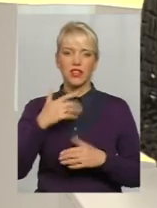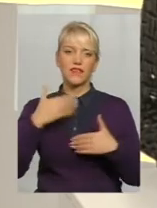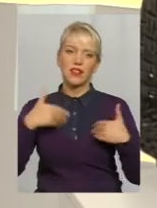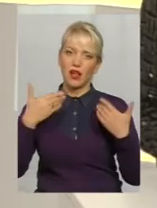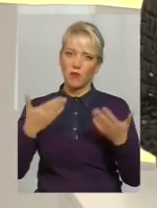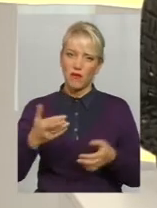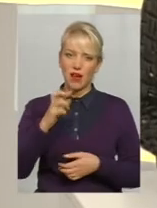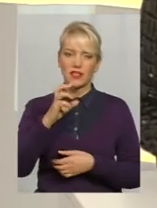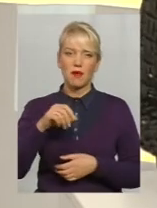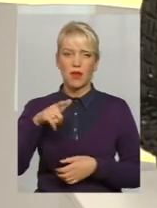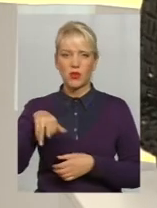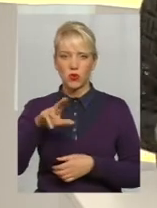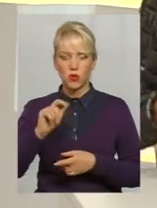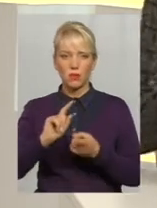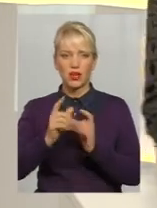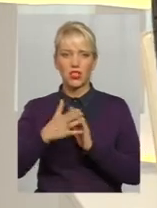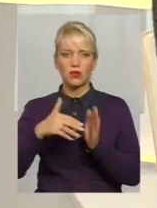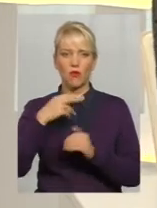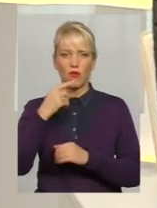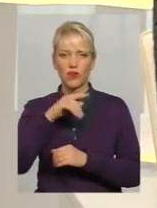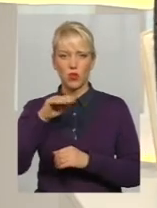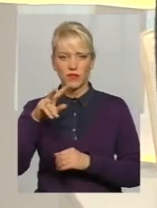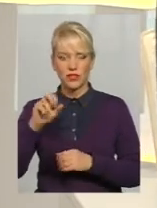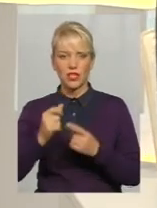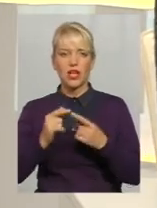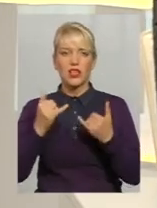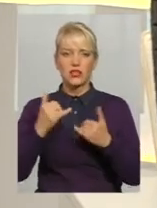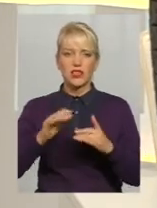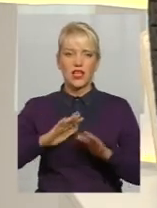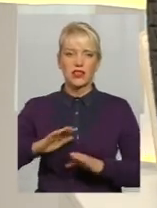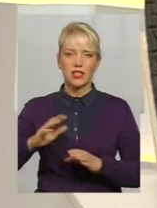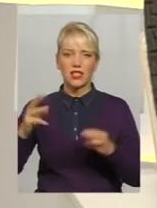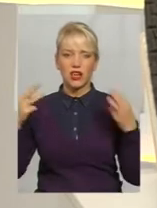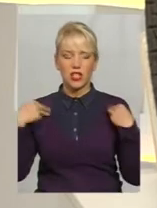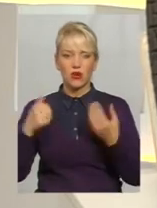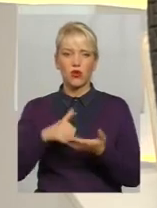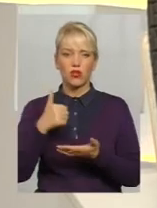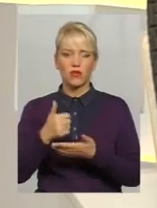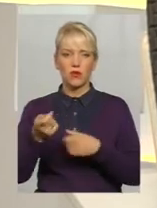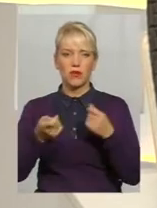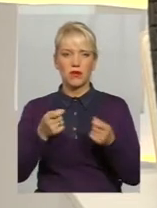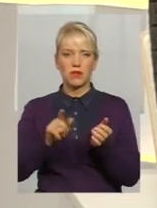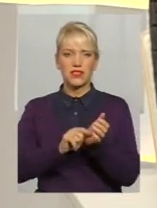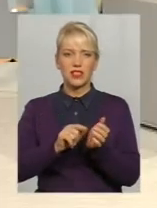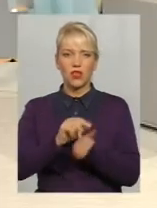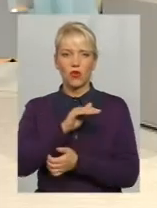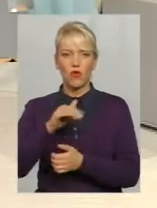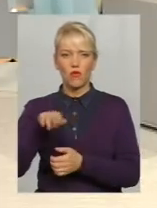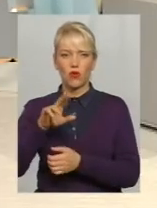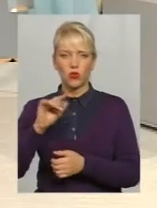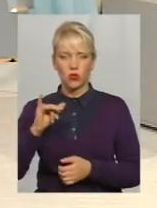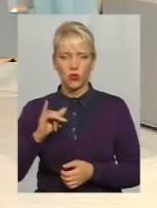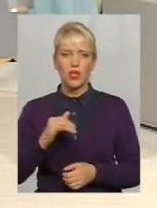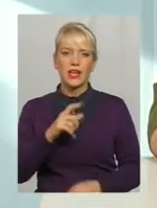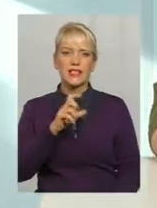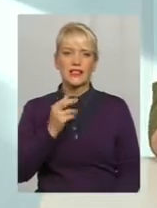Бендюк, переклад на жестову мову Оксани Фіновської. І в нас студії сьогодні начальник головного управління Пенсійного фонду України у Хмельницькій області Ольга Заярнюк. Доброго